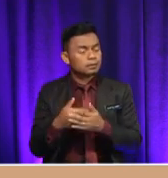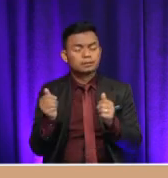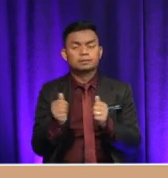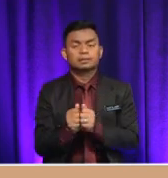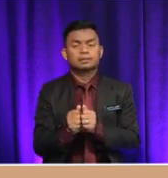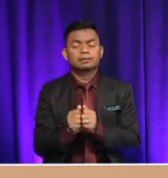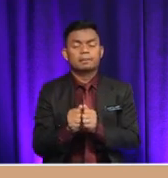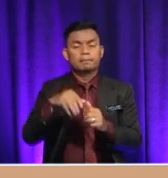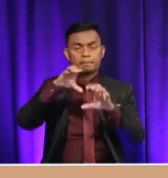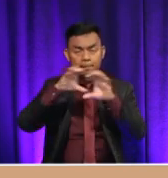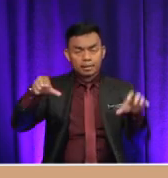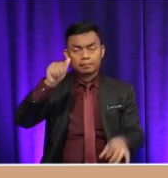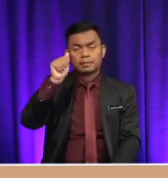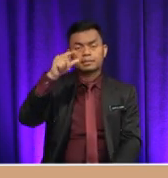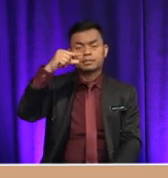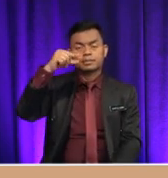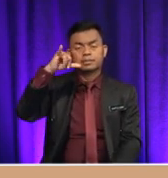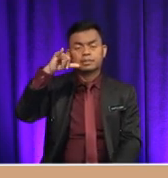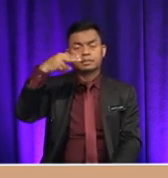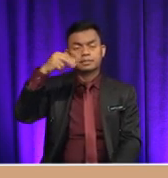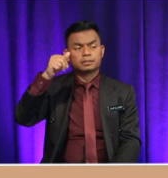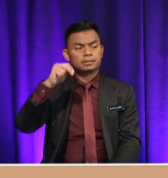oke bagus terima